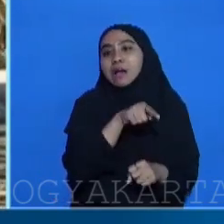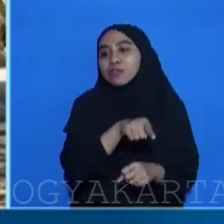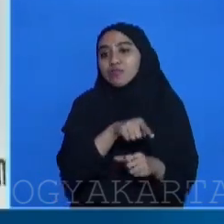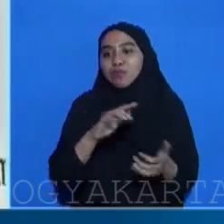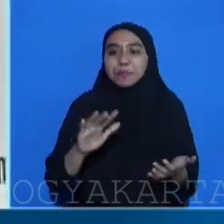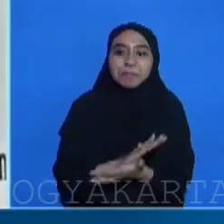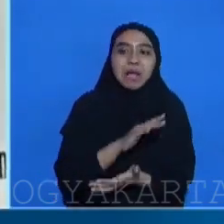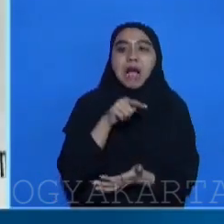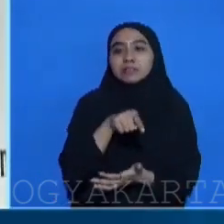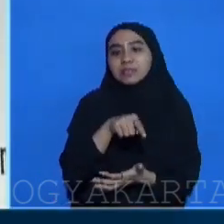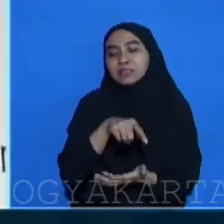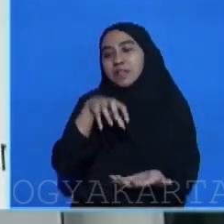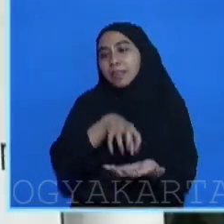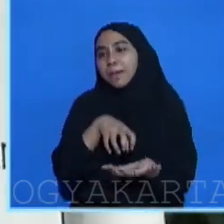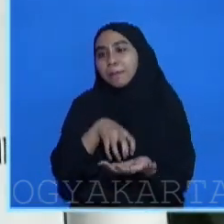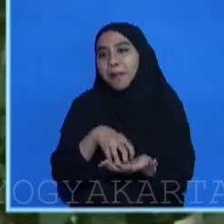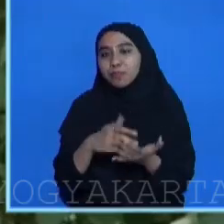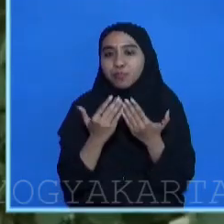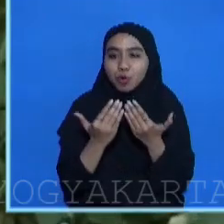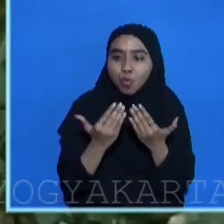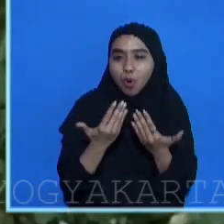pertapaan atau tempat bersemedi kedua Putri tersebut